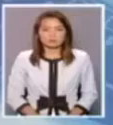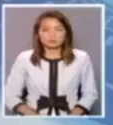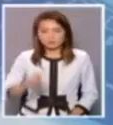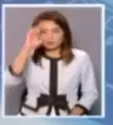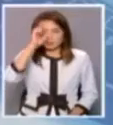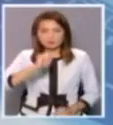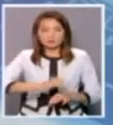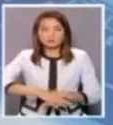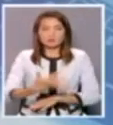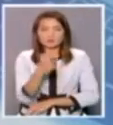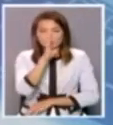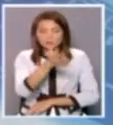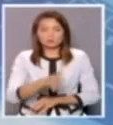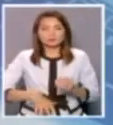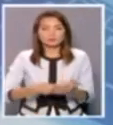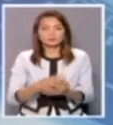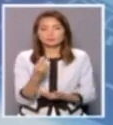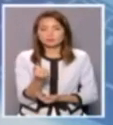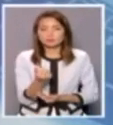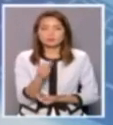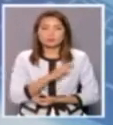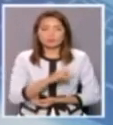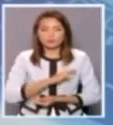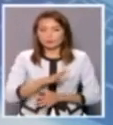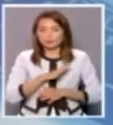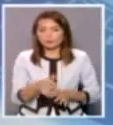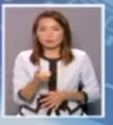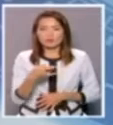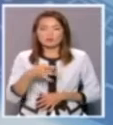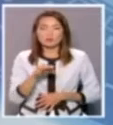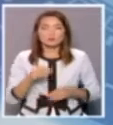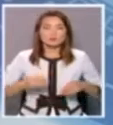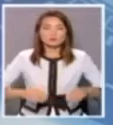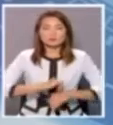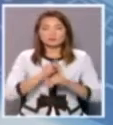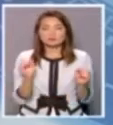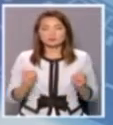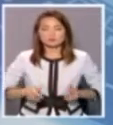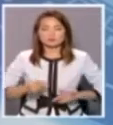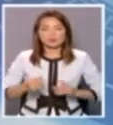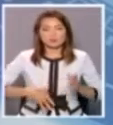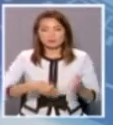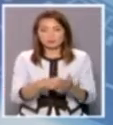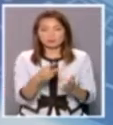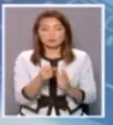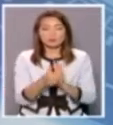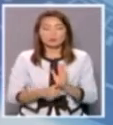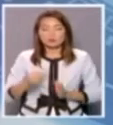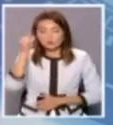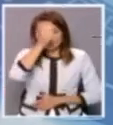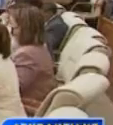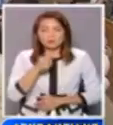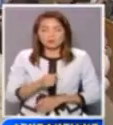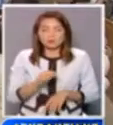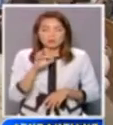Мемлекет бюджетінен 5 жыл бұрын бөлінген қаржы пайдаланылмаған. Агроөнеркәсіп кешенін дамытуға бағытталған ақша 2016 жылдан